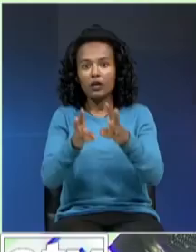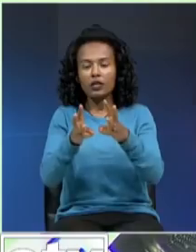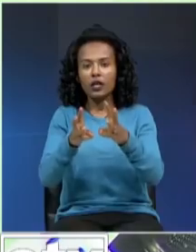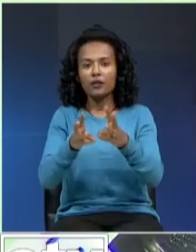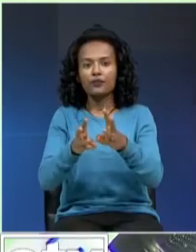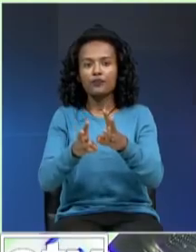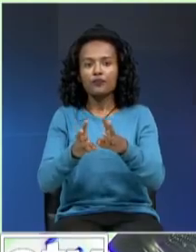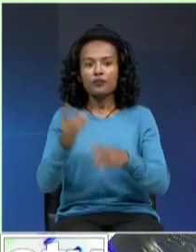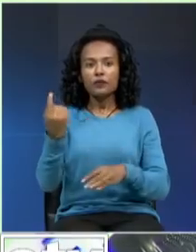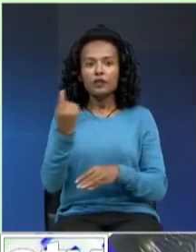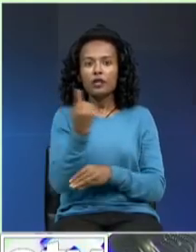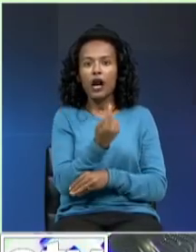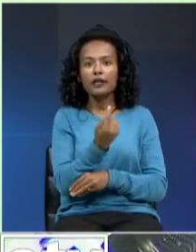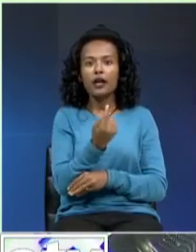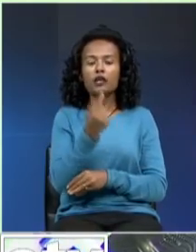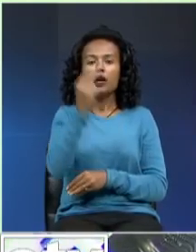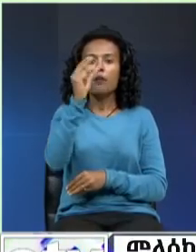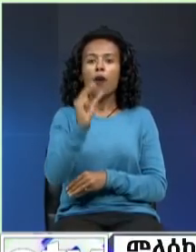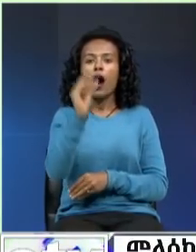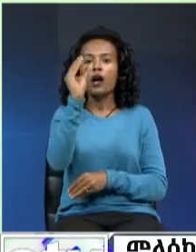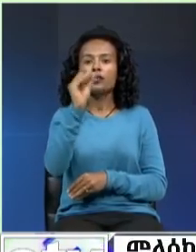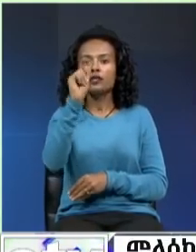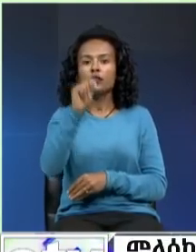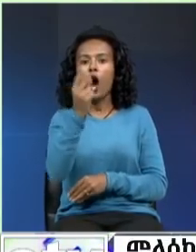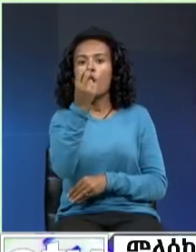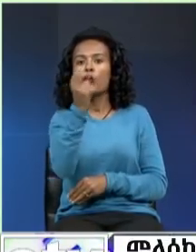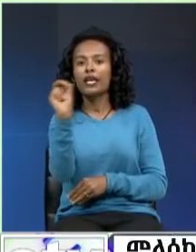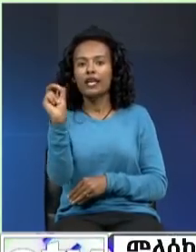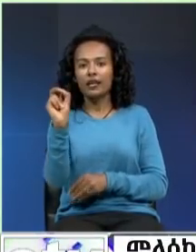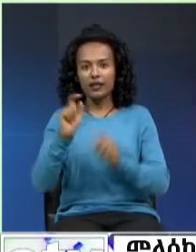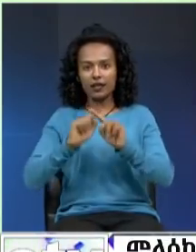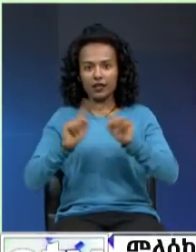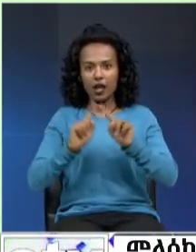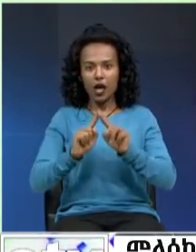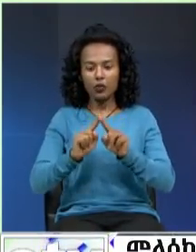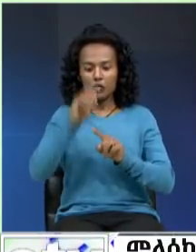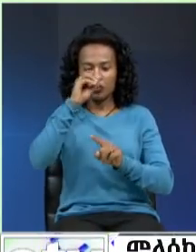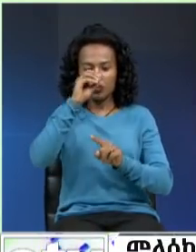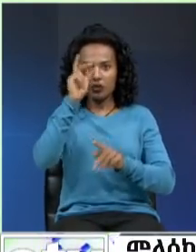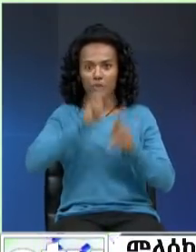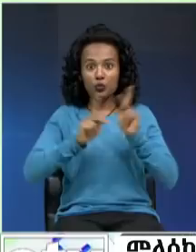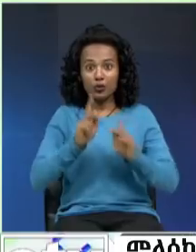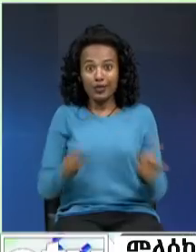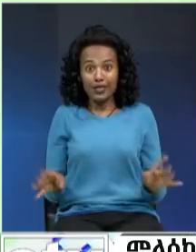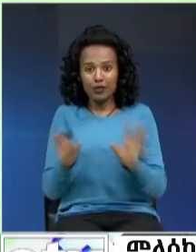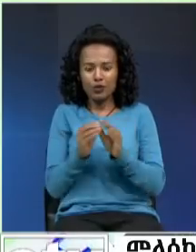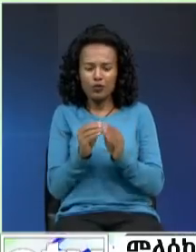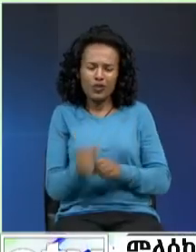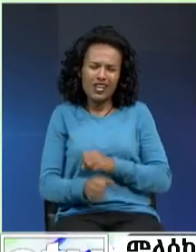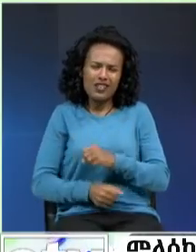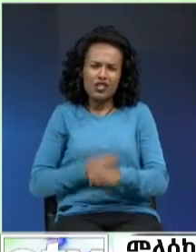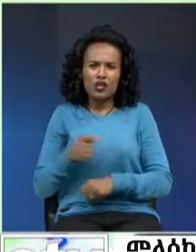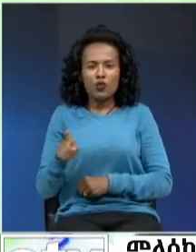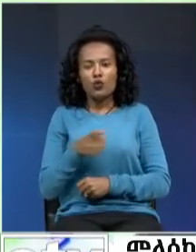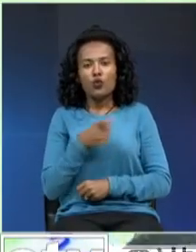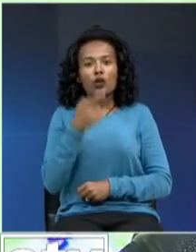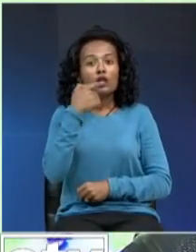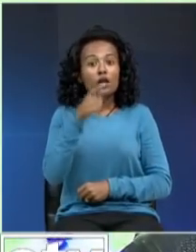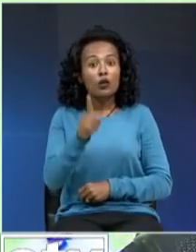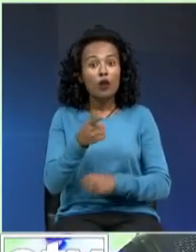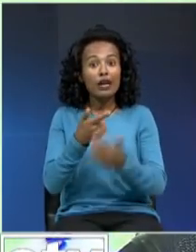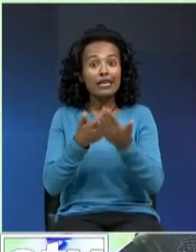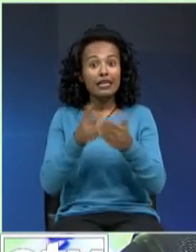አንዳንድ ባይታውያን የተለያዩ ሰዎች ህዝቡን እየሰበሰቡ እያስጨነቁ እንደሆነ ተገልጧል።